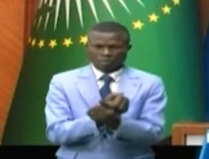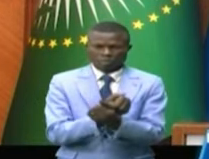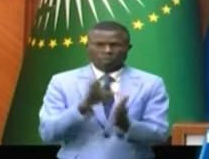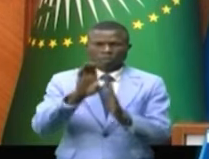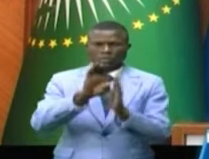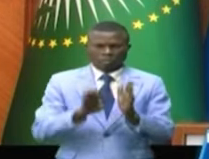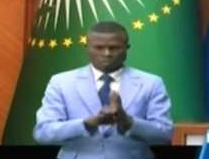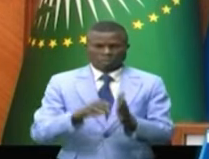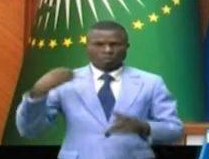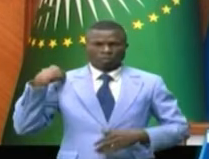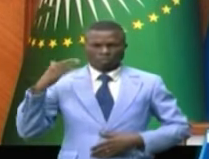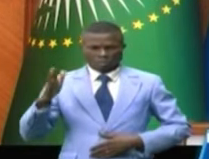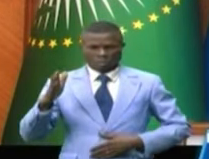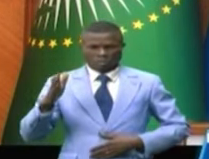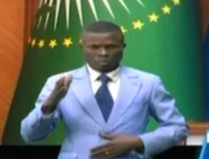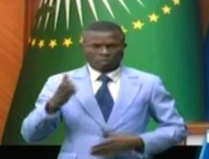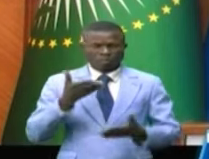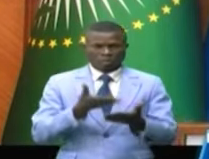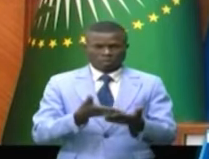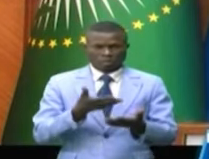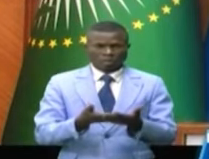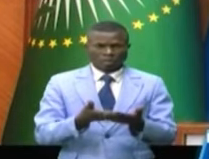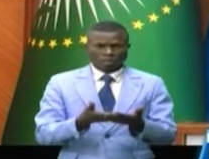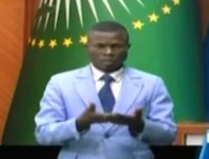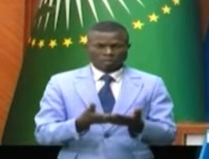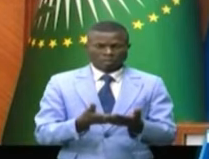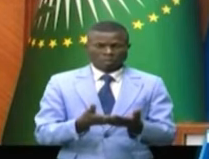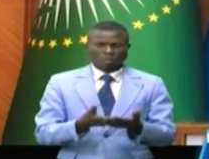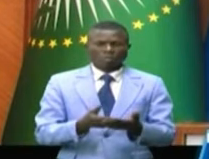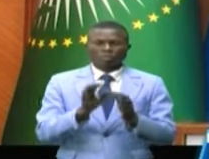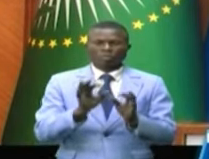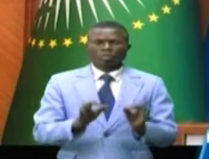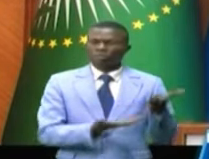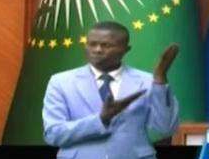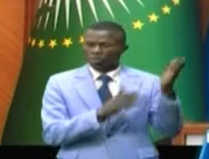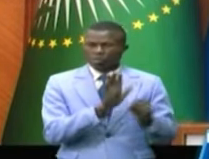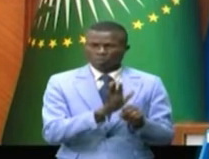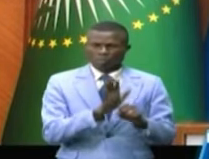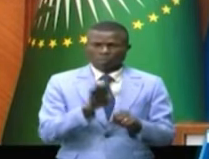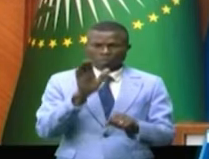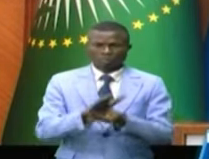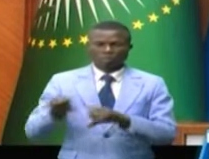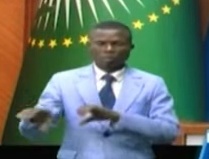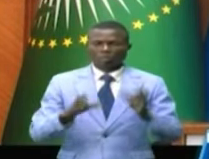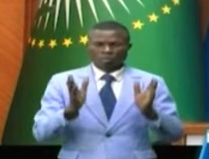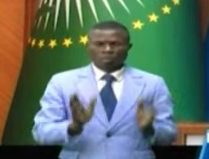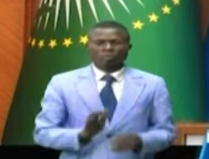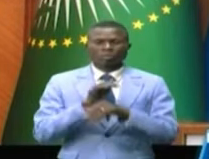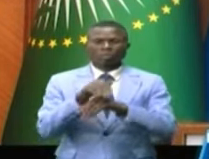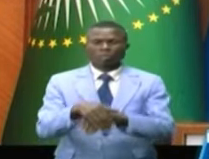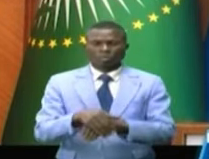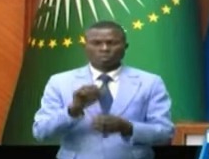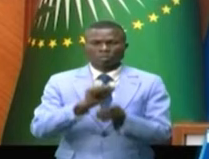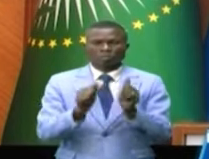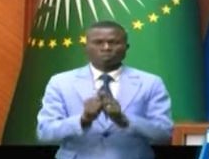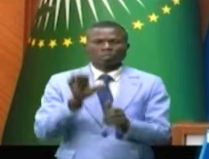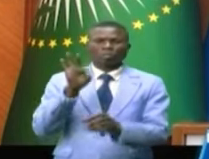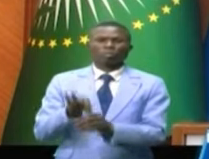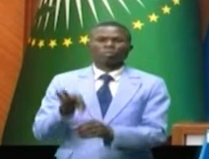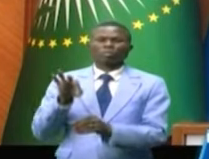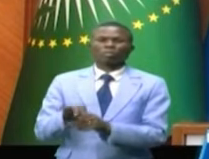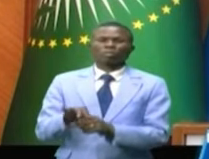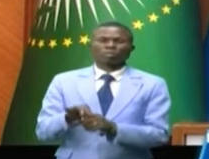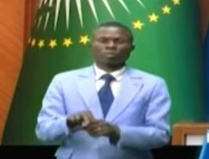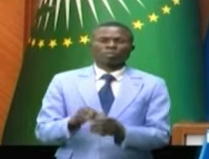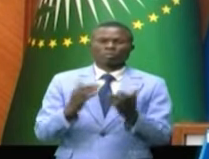conditions légales. Ceci est d'autant plus important que les différents acteurs engagés au processus électoral